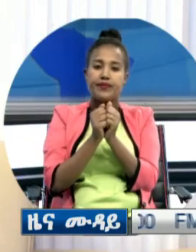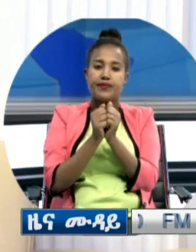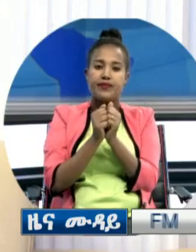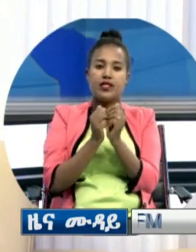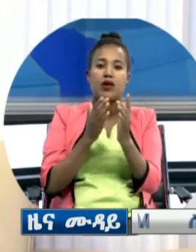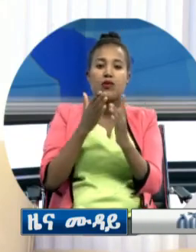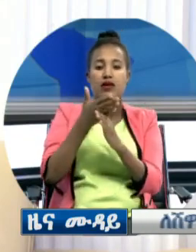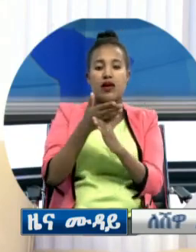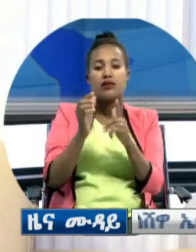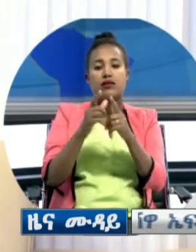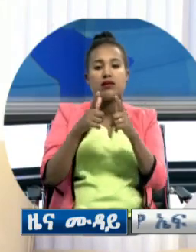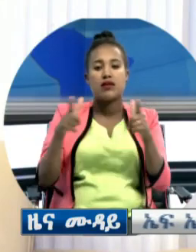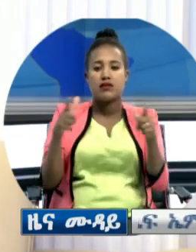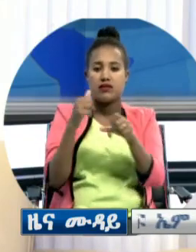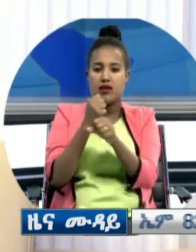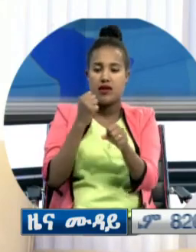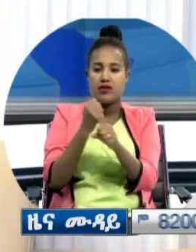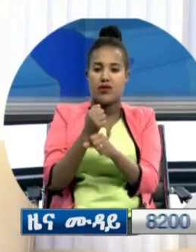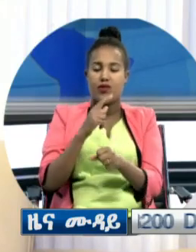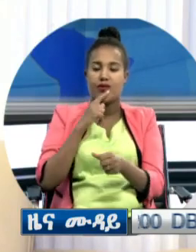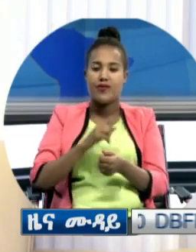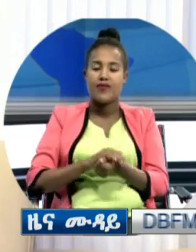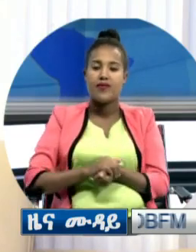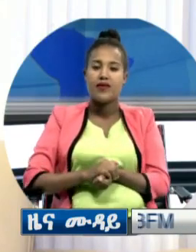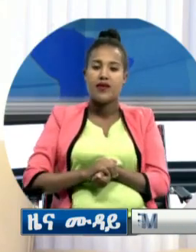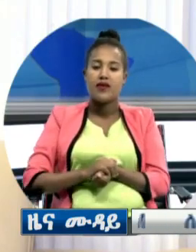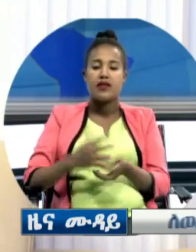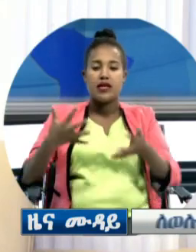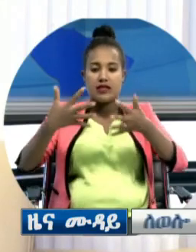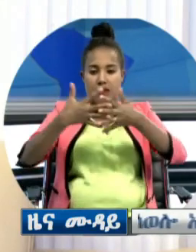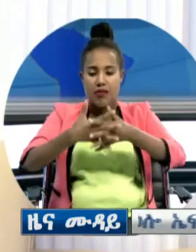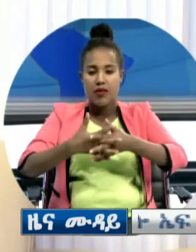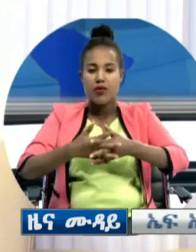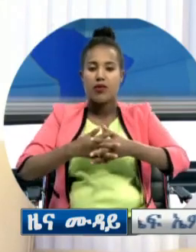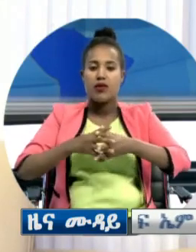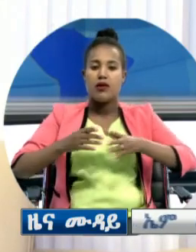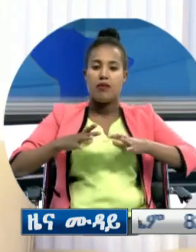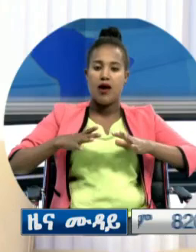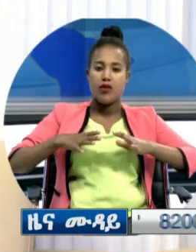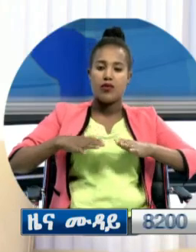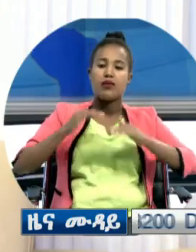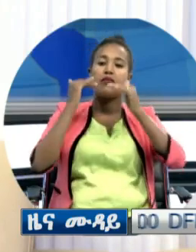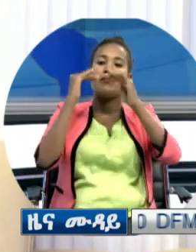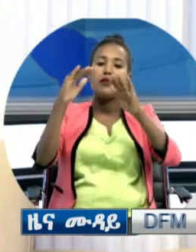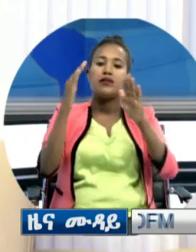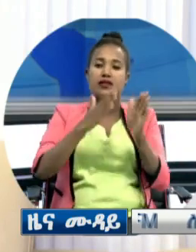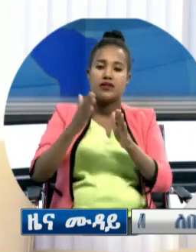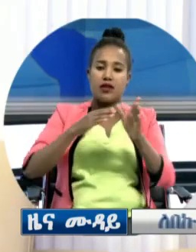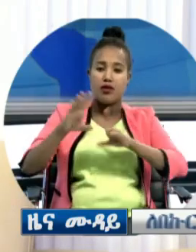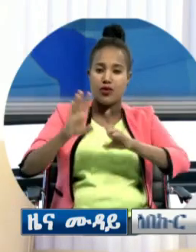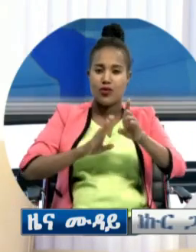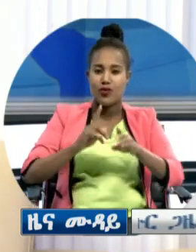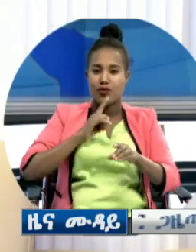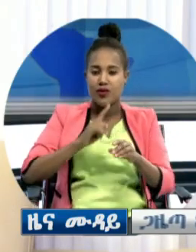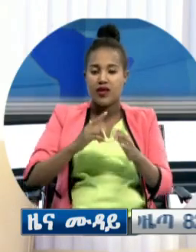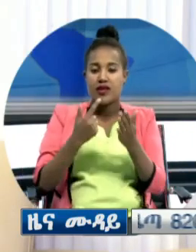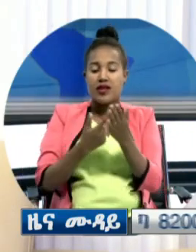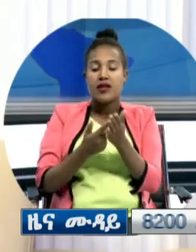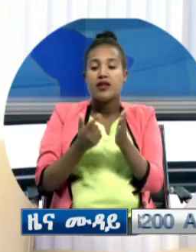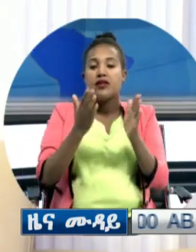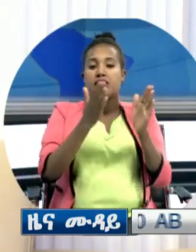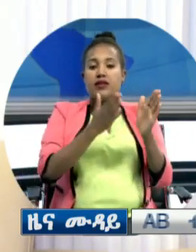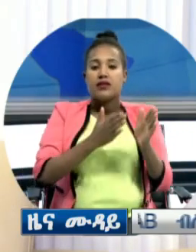አንጻር ትልቅ ስራ እየሰሩ ነው ያሉት። እያስተባበሩ ለበዓሉ የሚመጥን ዝግጅት እየተደረገ ነው ያለው። ያ